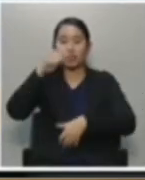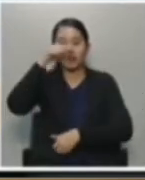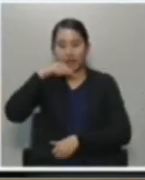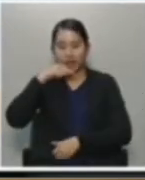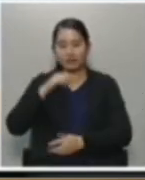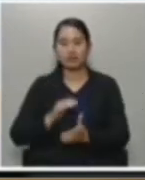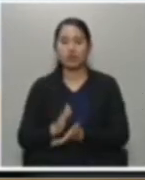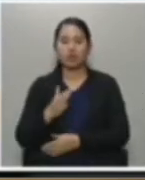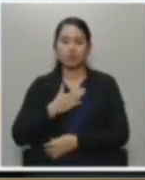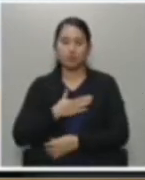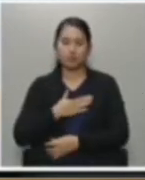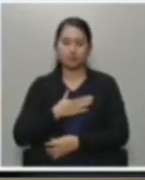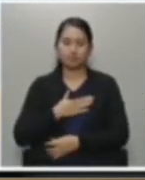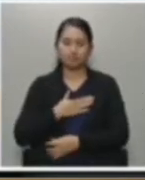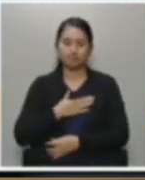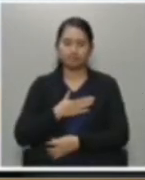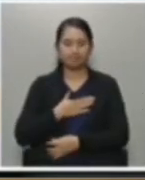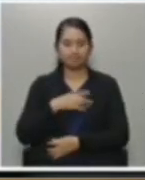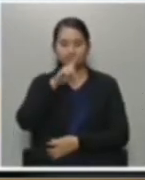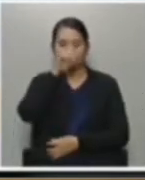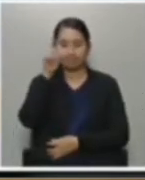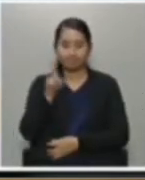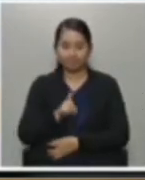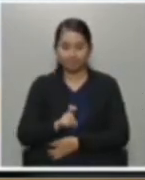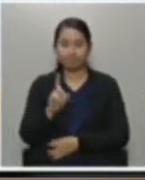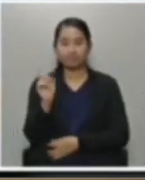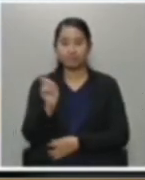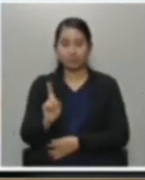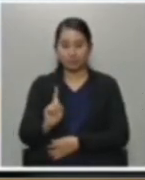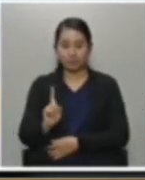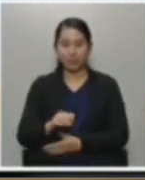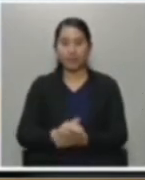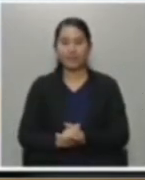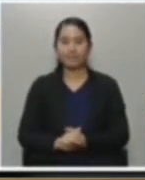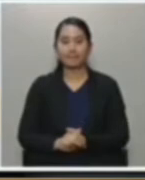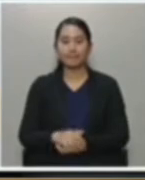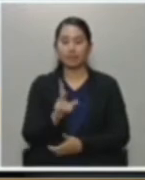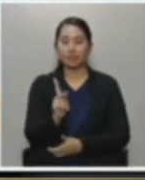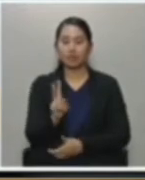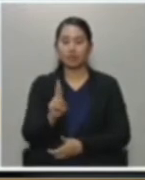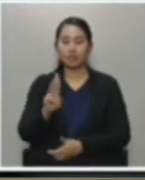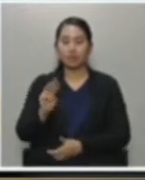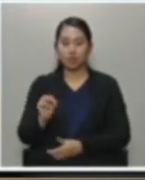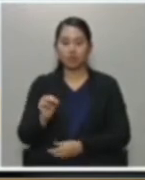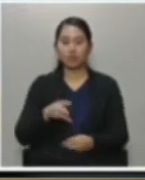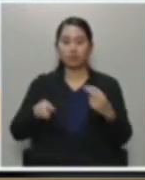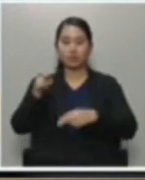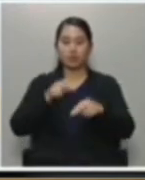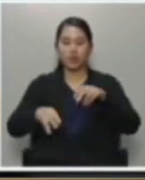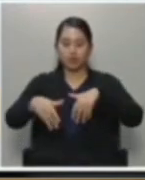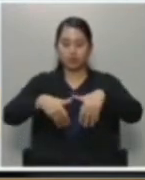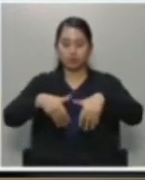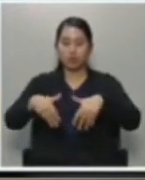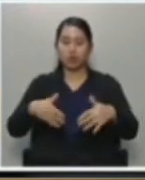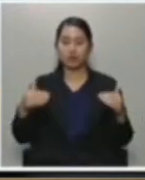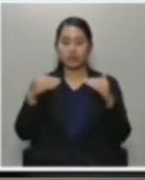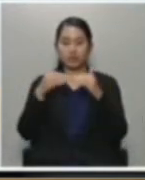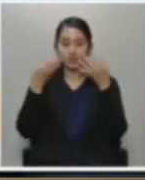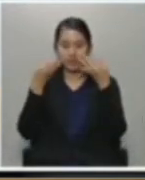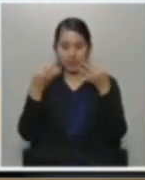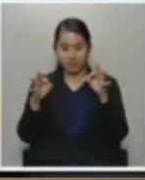มมีข้อสังเกตว่ากรมคุ้มครองสิทธิเสรีภาพของประชาชนนั้น